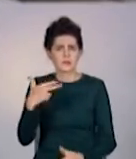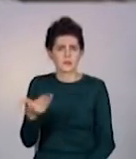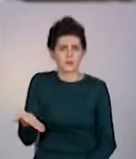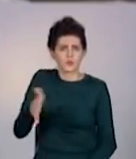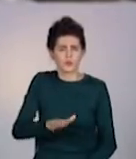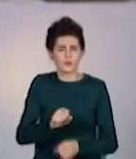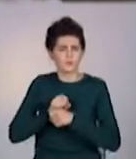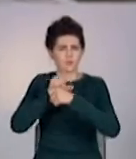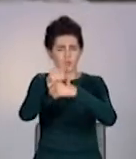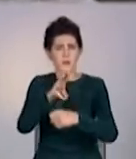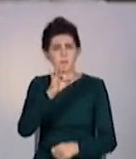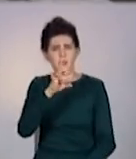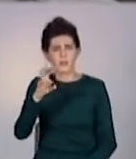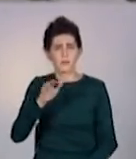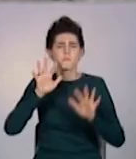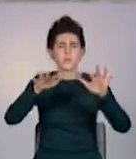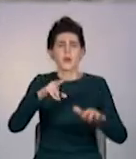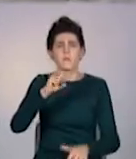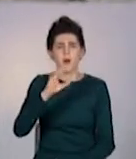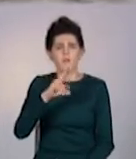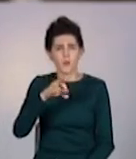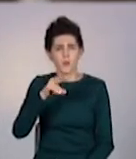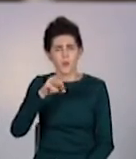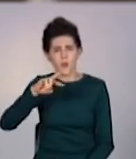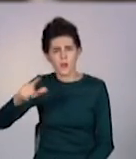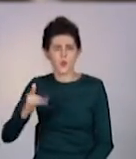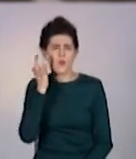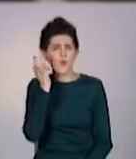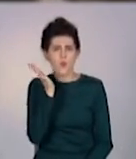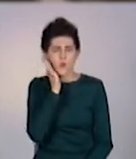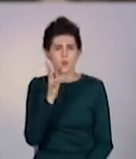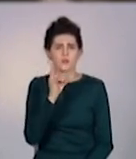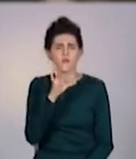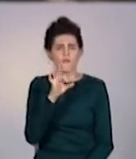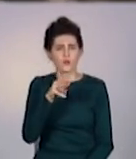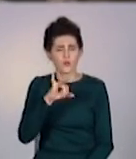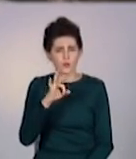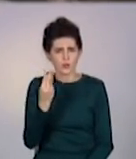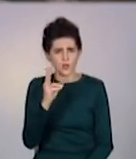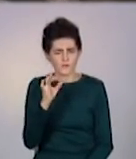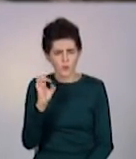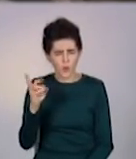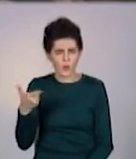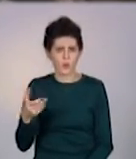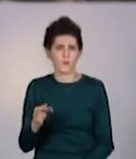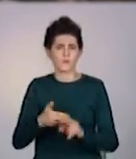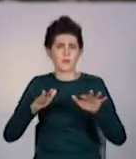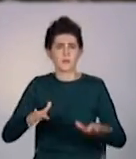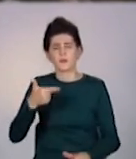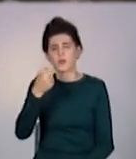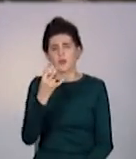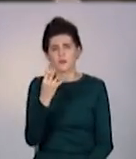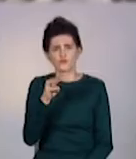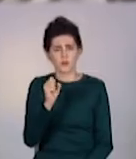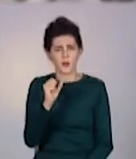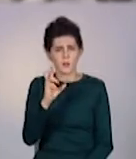летіли в бік Павлополя. Дісталося армійцям і поблизу Оріхового та Новотошківського. Про це повідомляє штаб операції об'єднаних